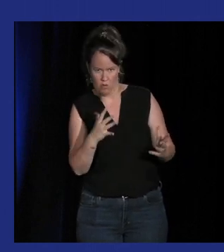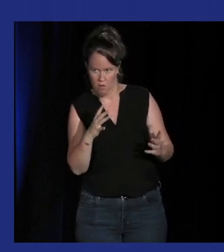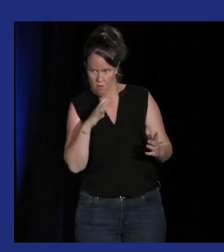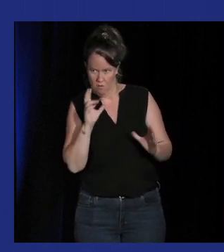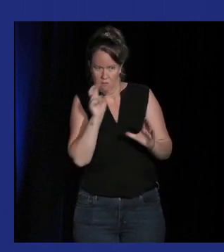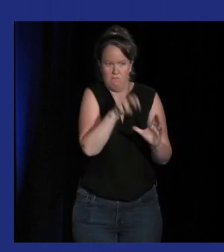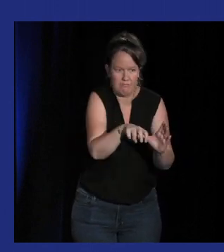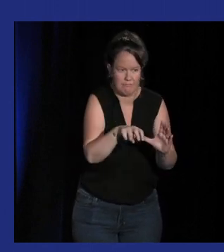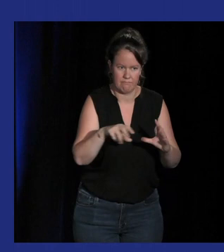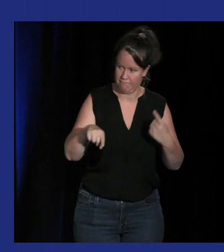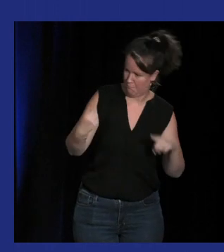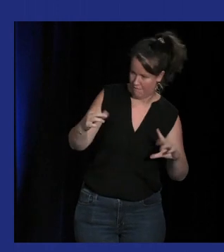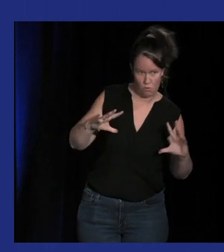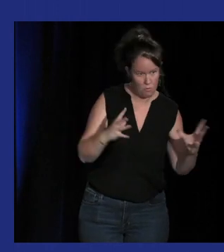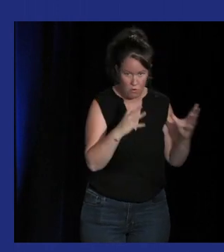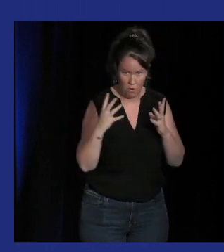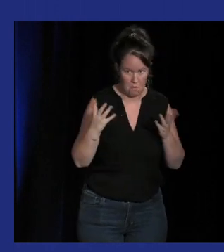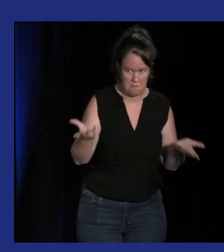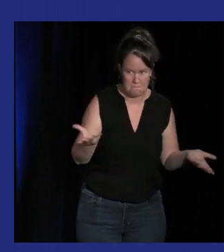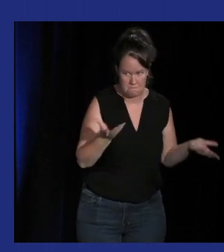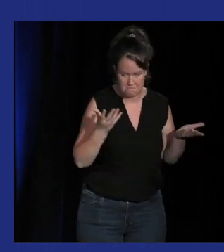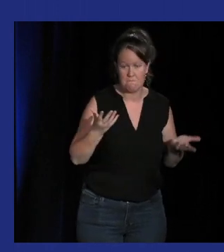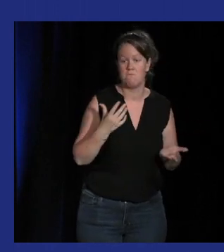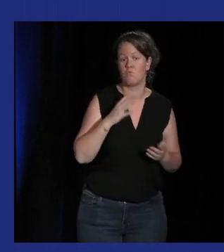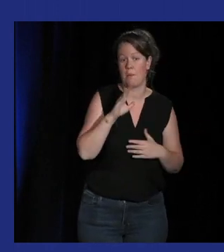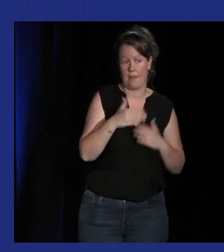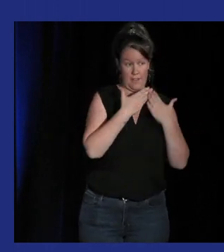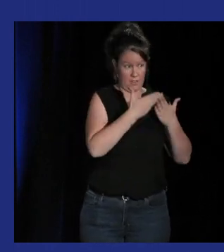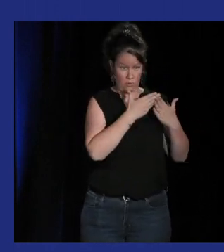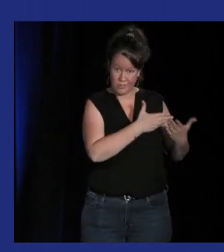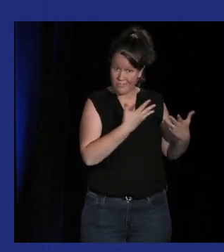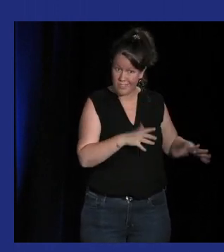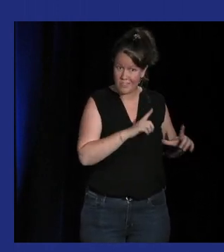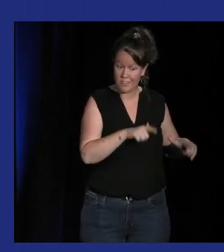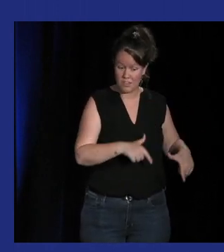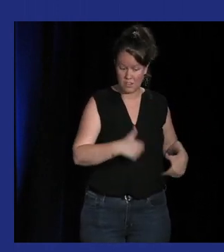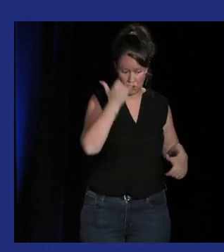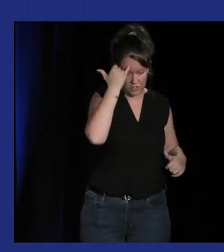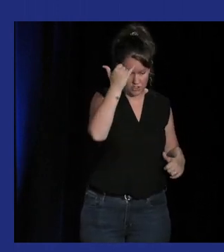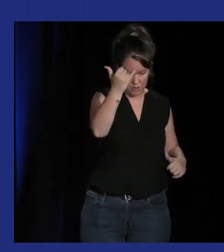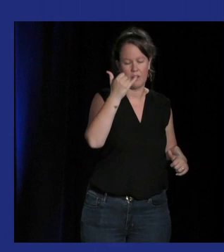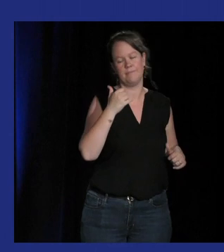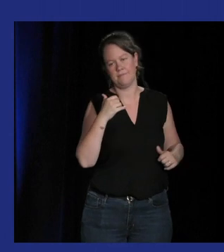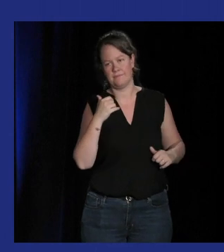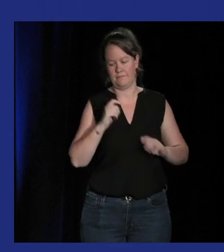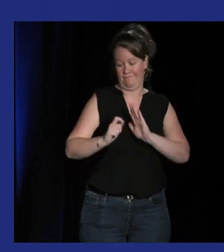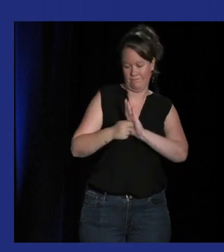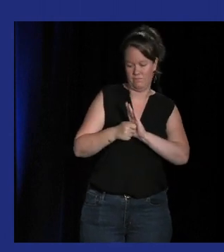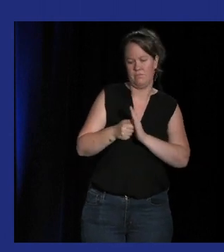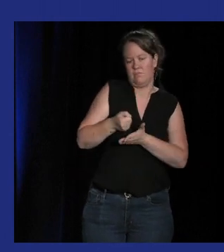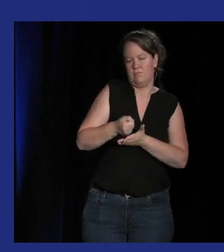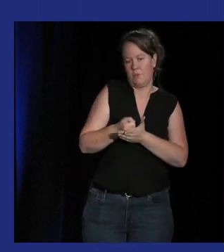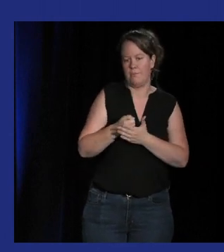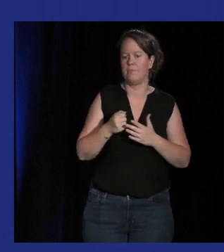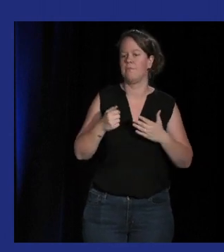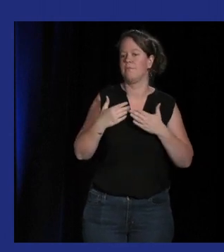s'y mettre donc après donc j'ai pris mes études j'ai j'ai fait des j'ai au moins mes études d'ingénieurs m'ont permis de d'apprendre